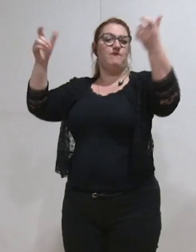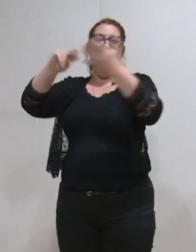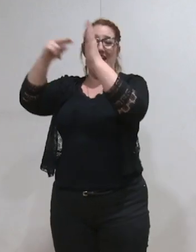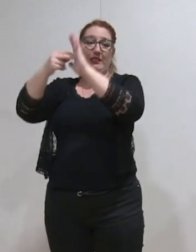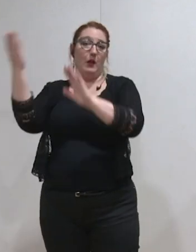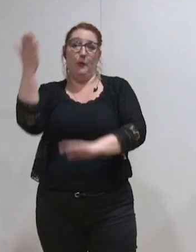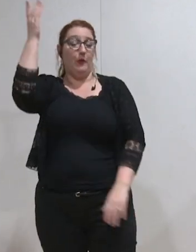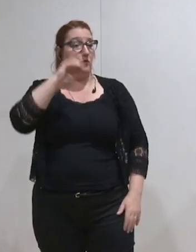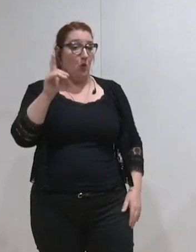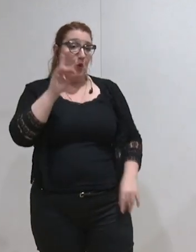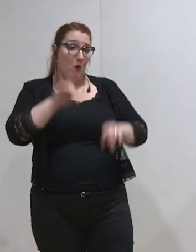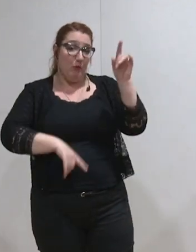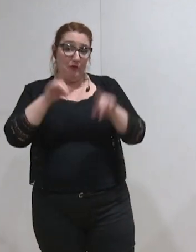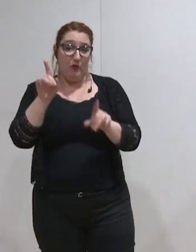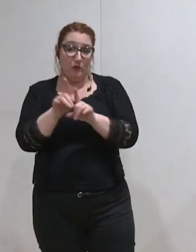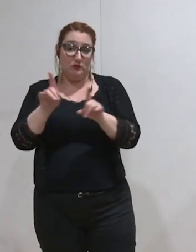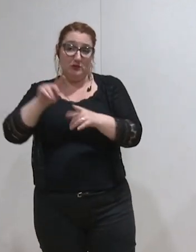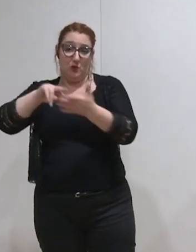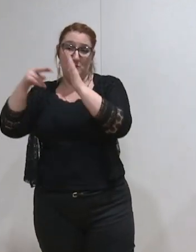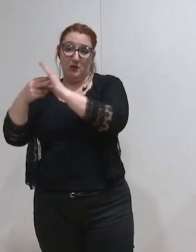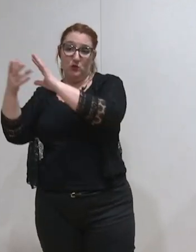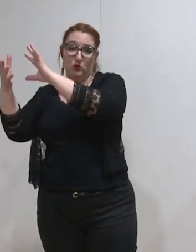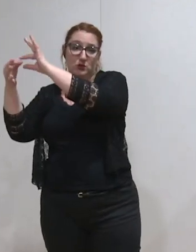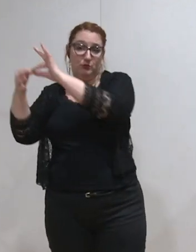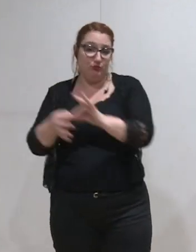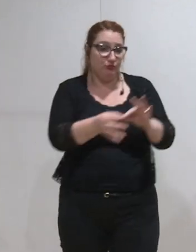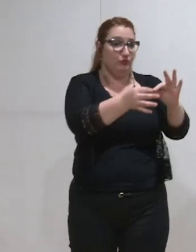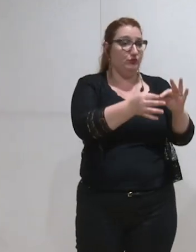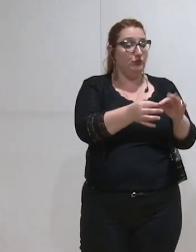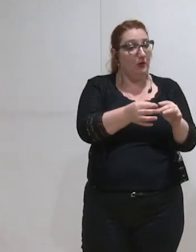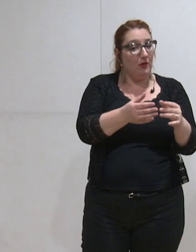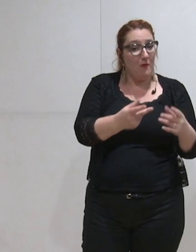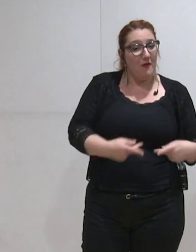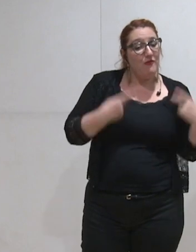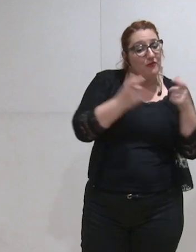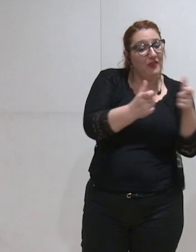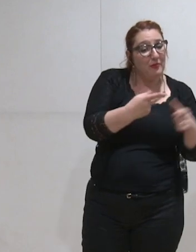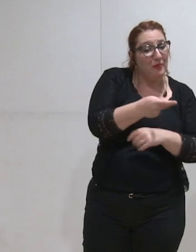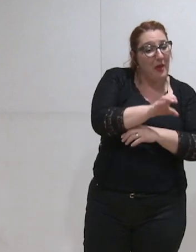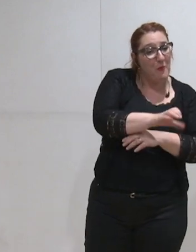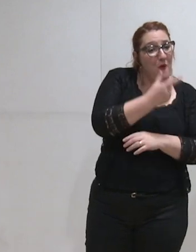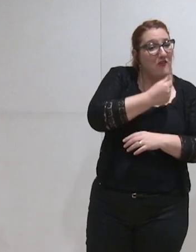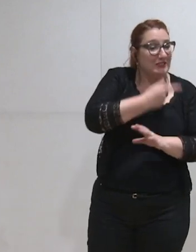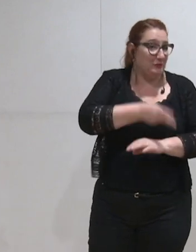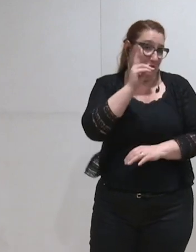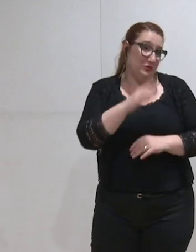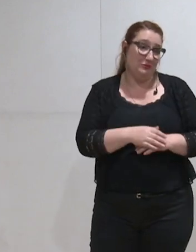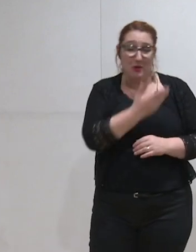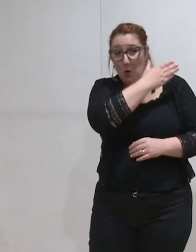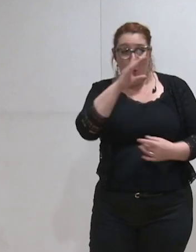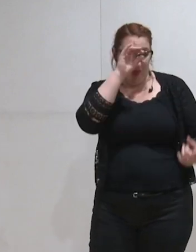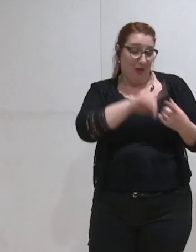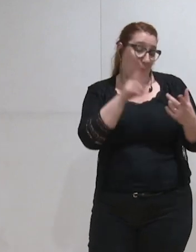il a souvent du déplacement de technologie qui qui facilite aussi la vie des des entreprise dans d'autres